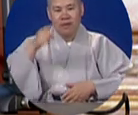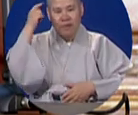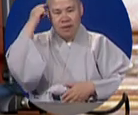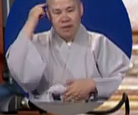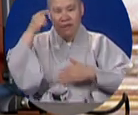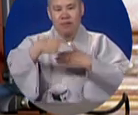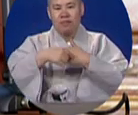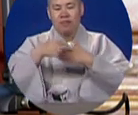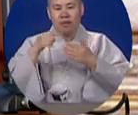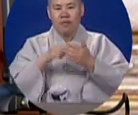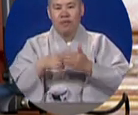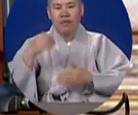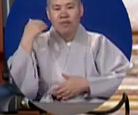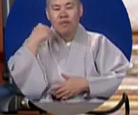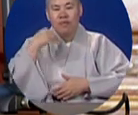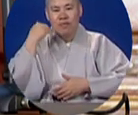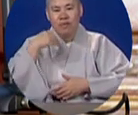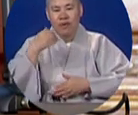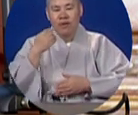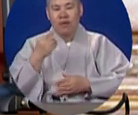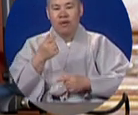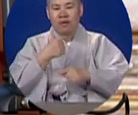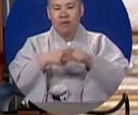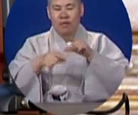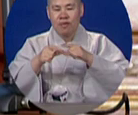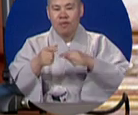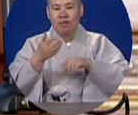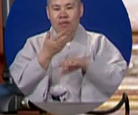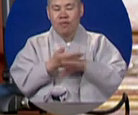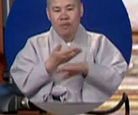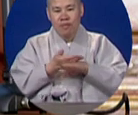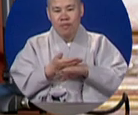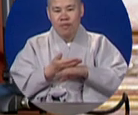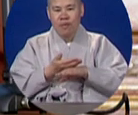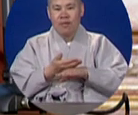마음하고 누가 더 남이겠냐 남편이 더 남인가 아들이 더 남인가